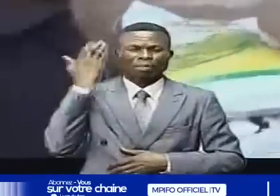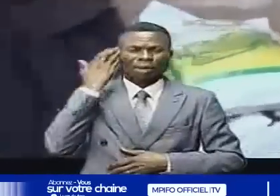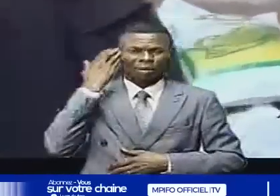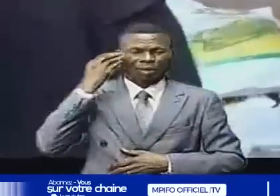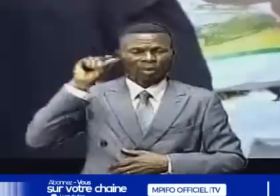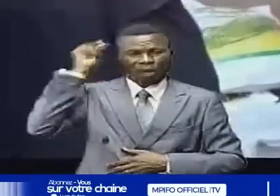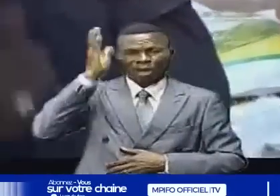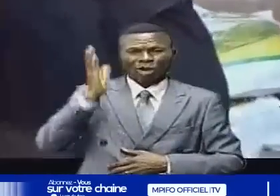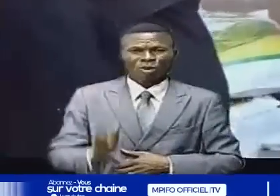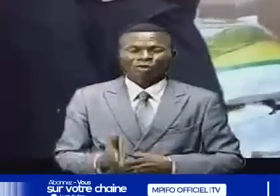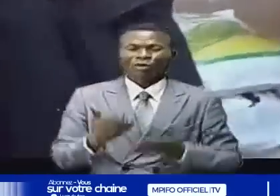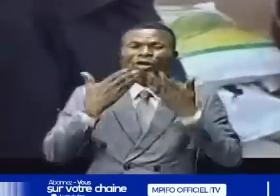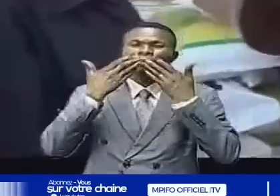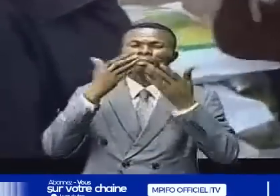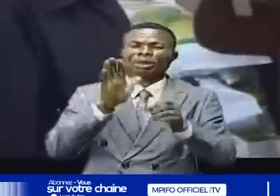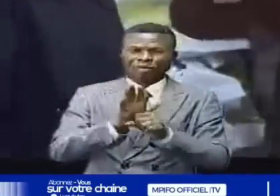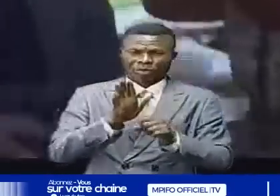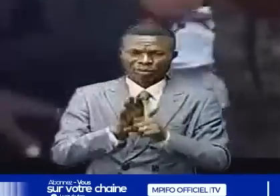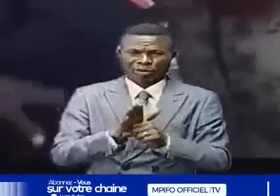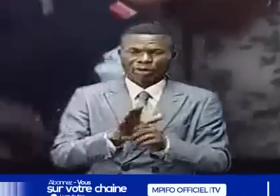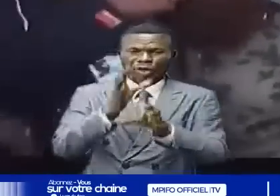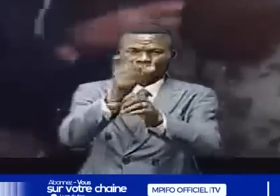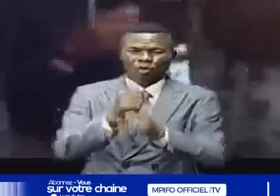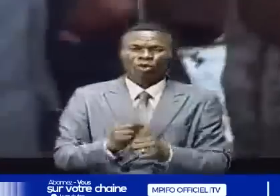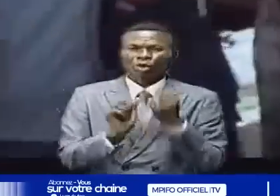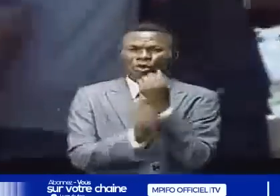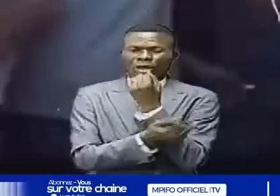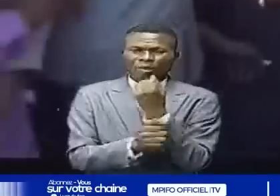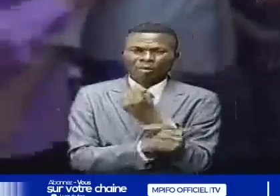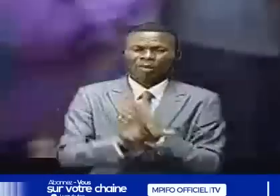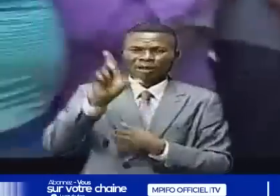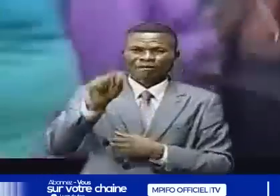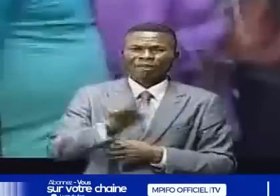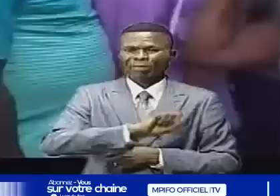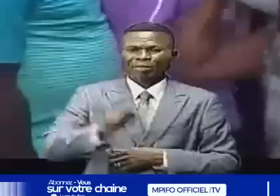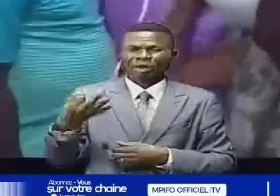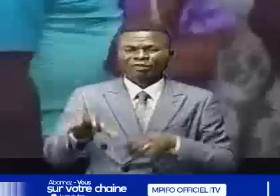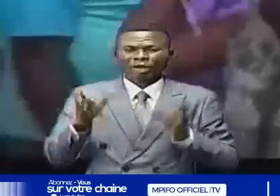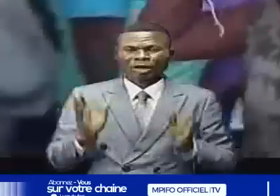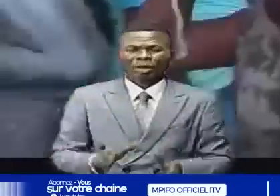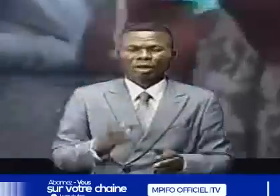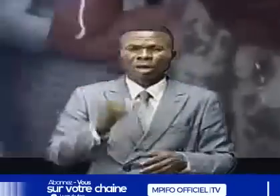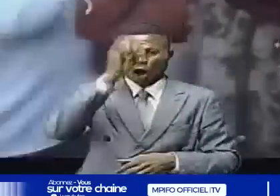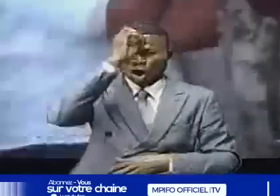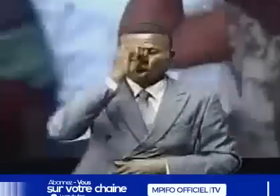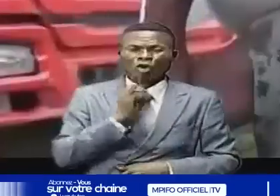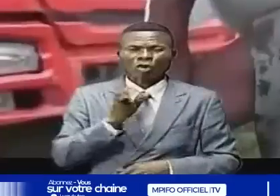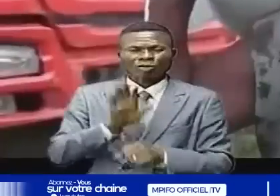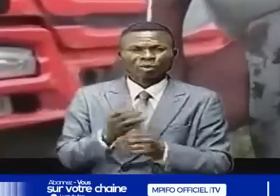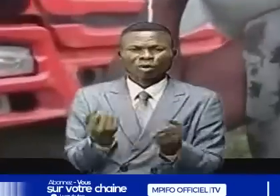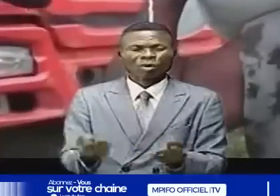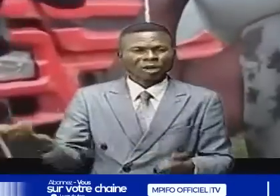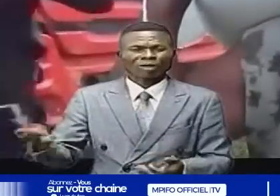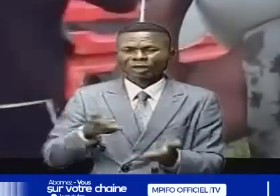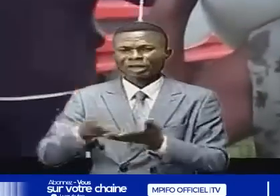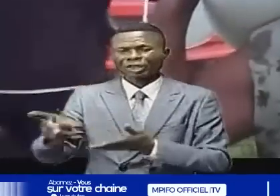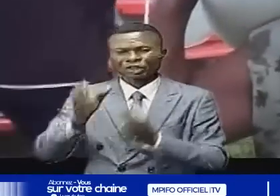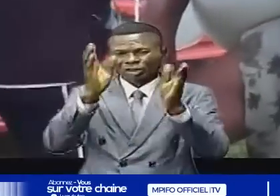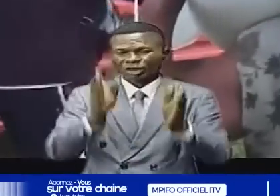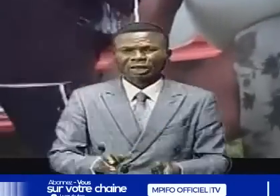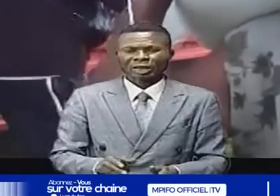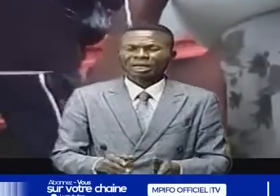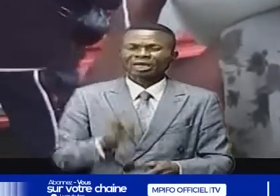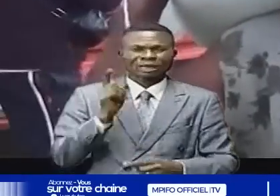Papa Kiaboula, merci. Nous avons reçu la farine à 20 000 francs congolais. J'ai des orphelins, je n'ai pas pu acheter un seau à 4 000